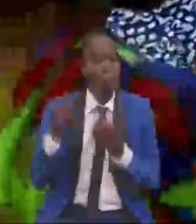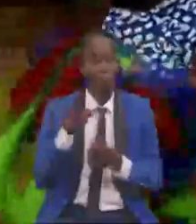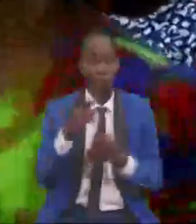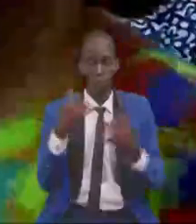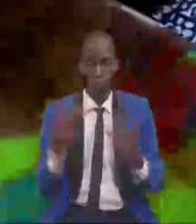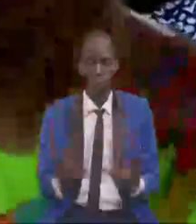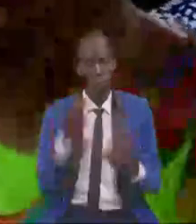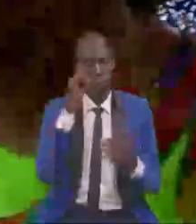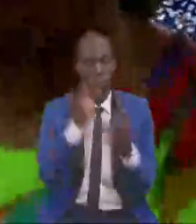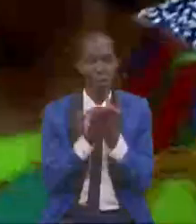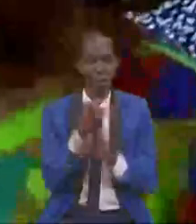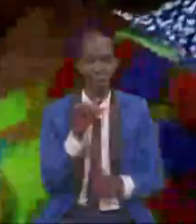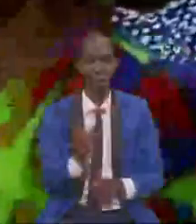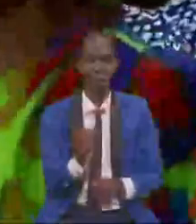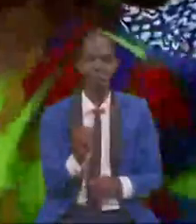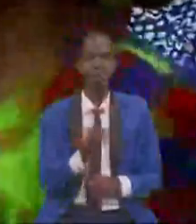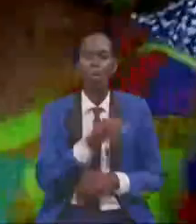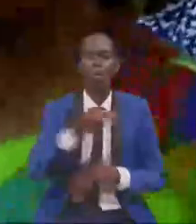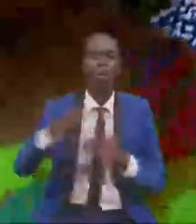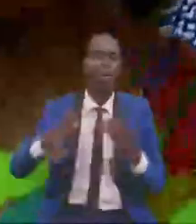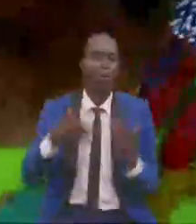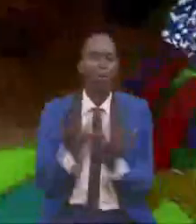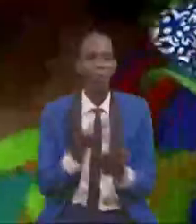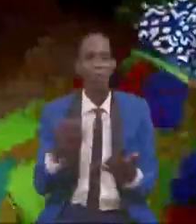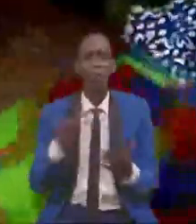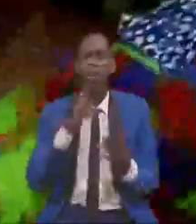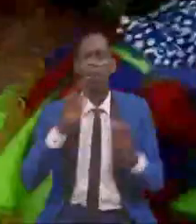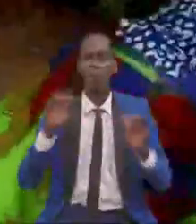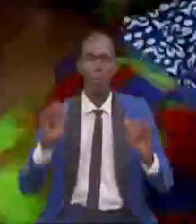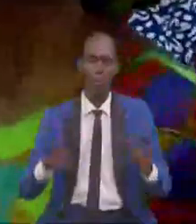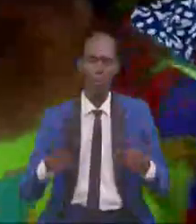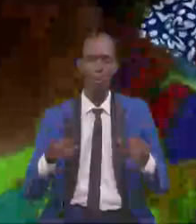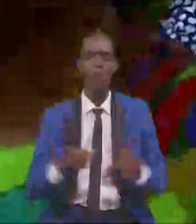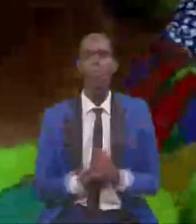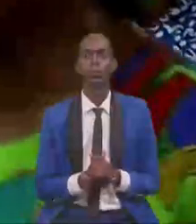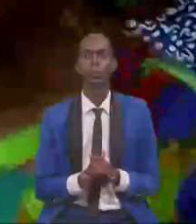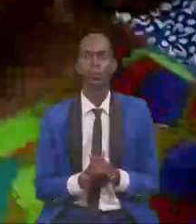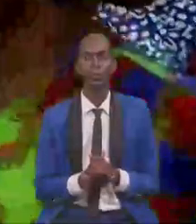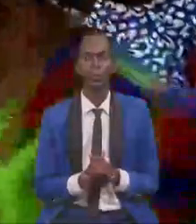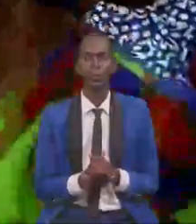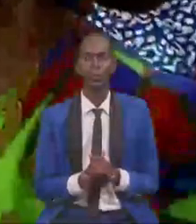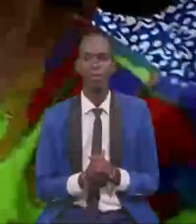puisque maintenant tu crois, si tu peux, tu t'es possible